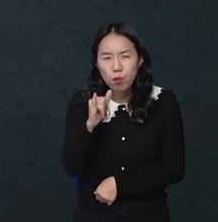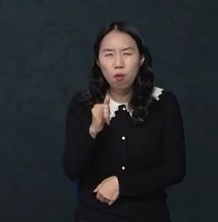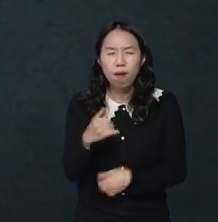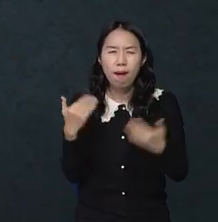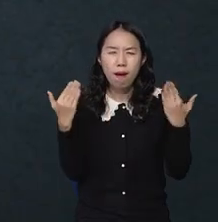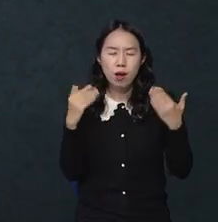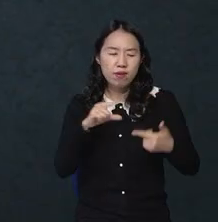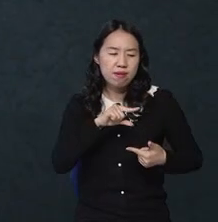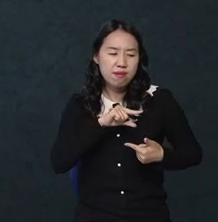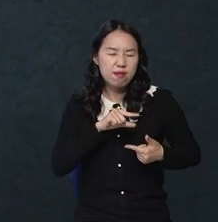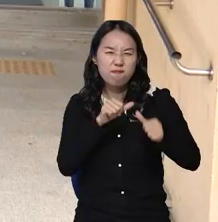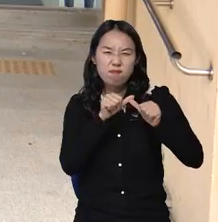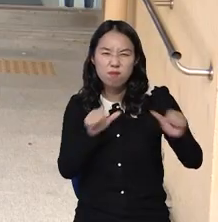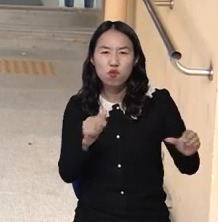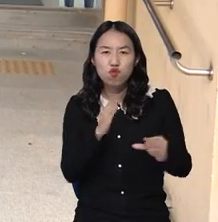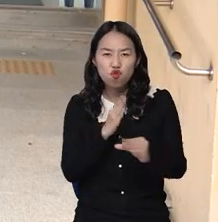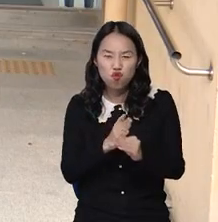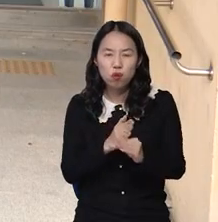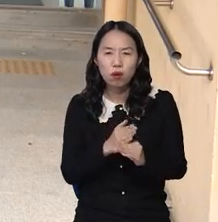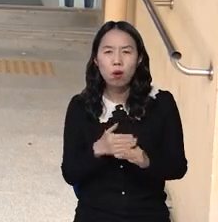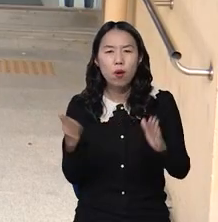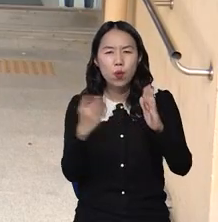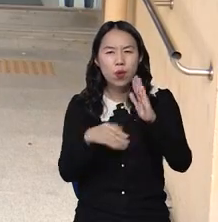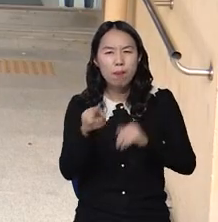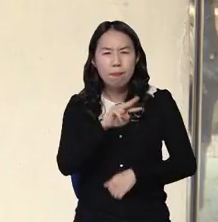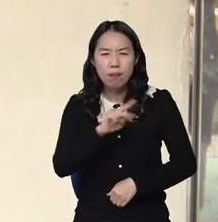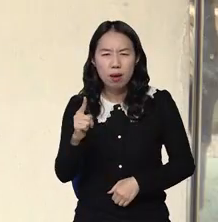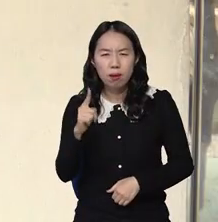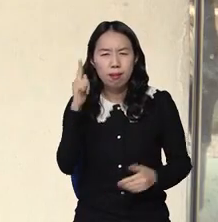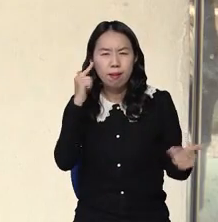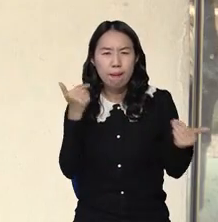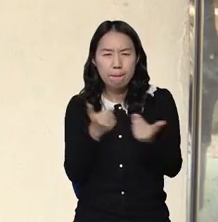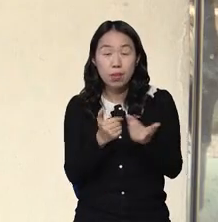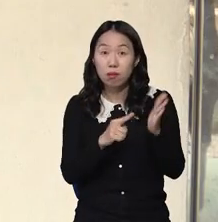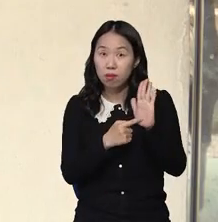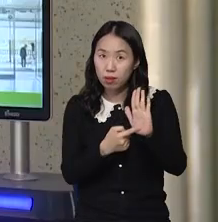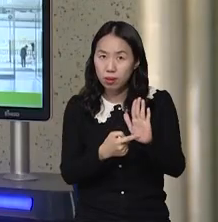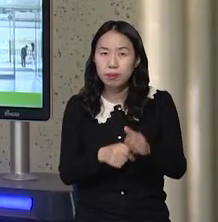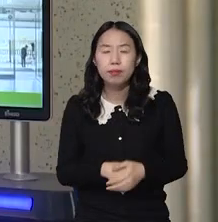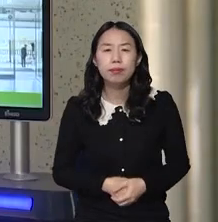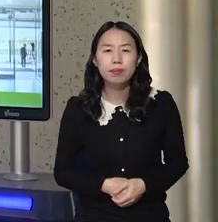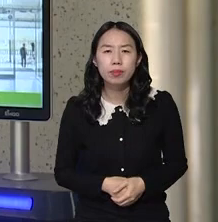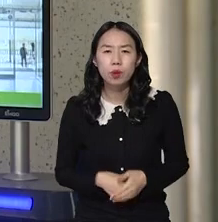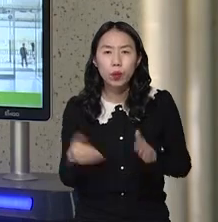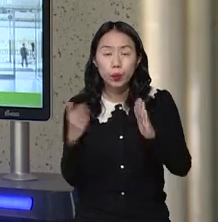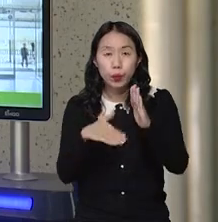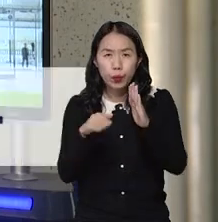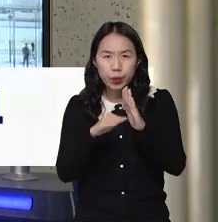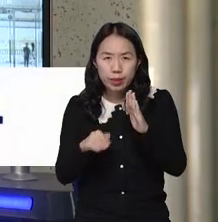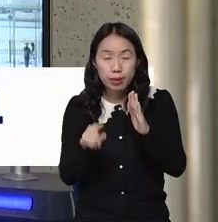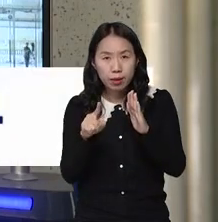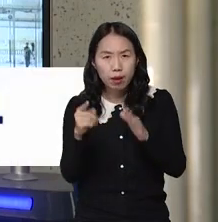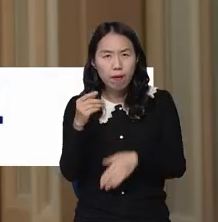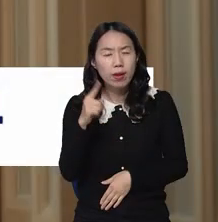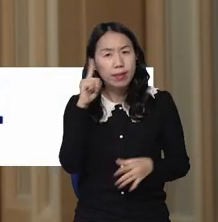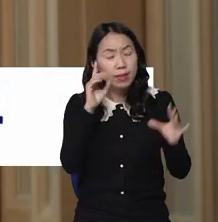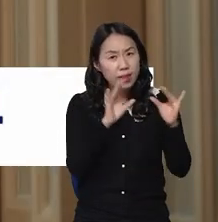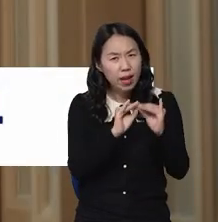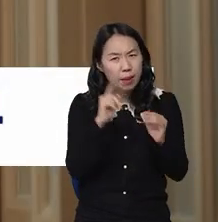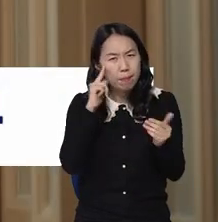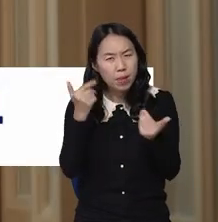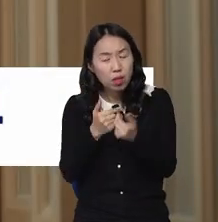학교의 명예를 실추시키고 있다며 공립화에 대한 반감도 드러냈습니다. 공립화 찬반 의견을 묻고